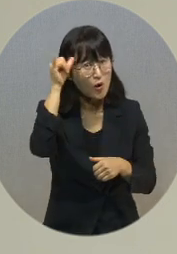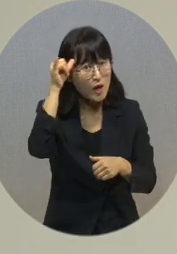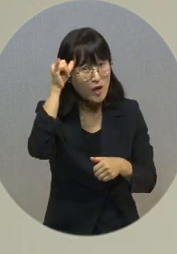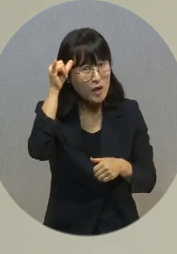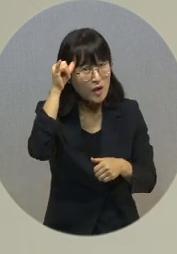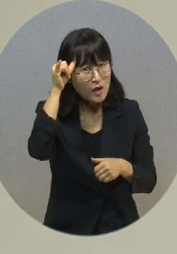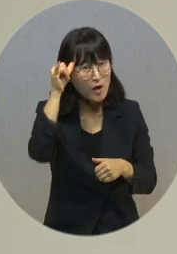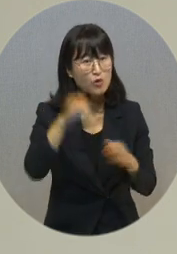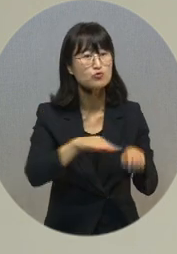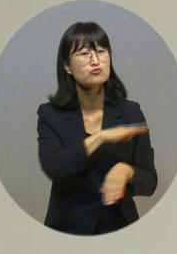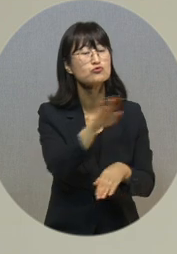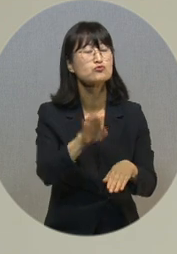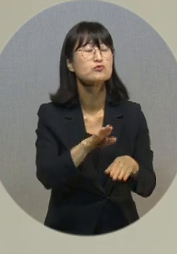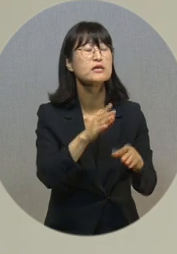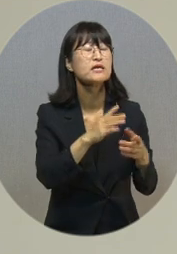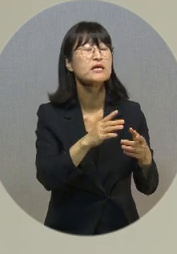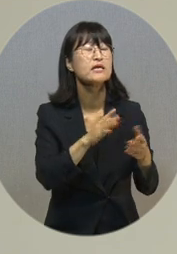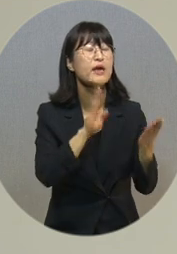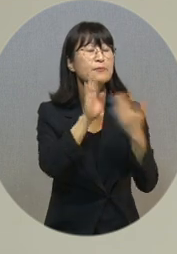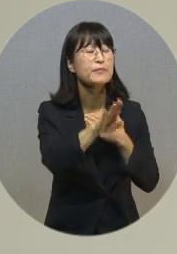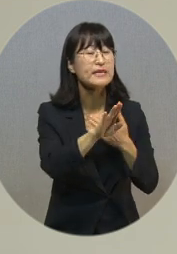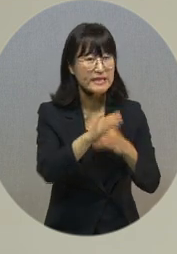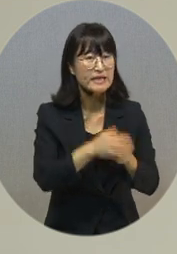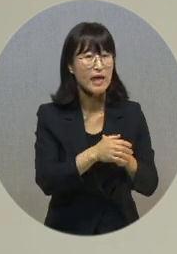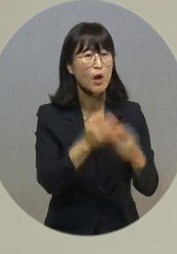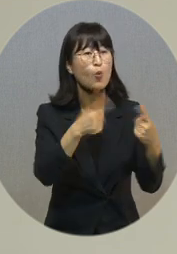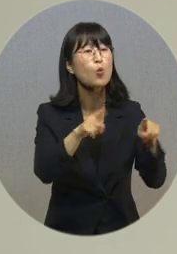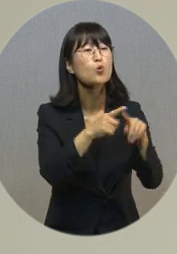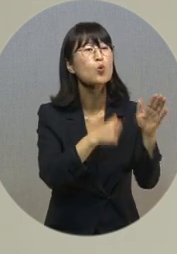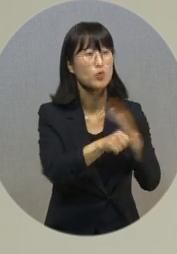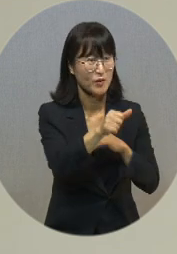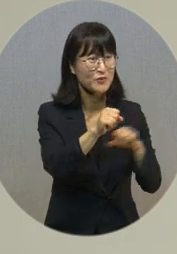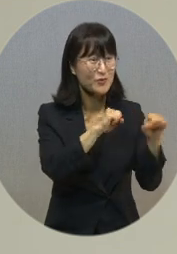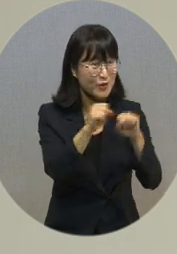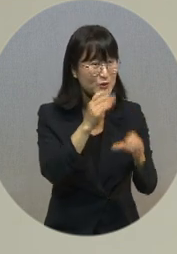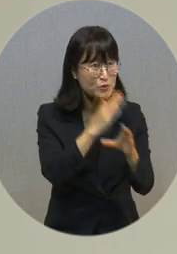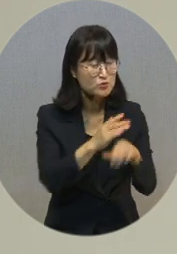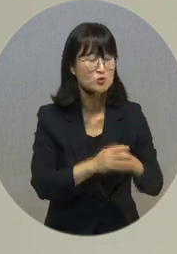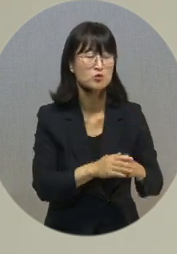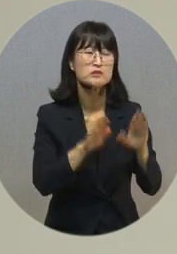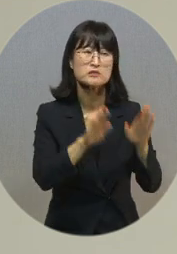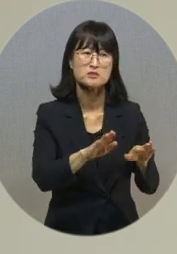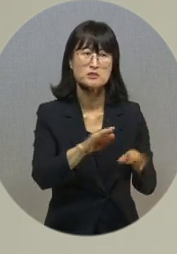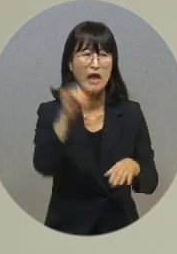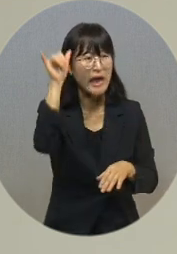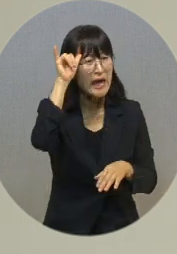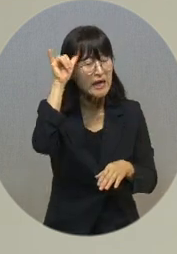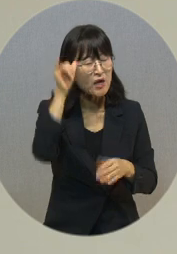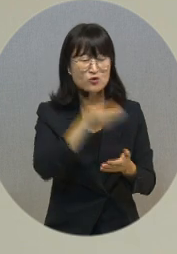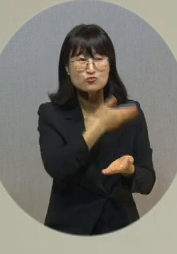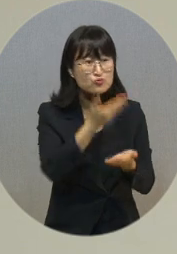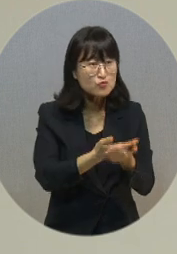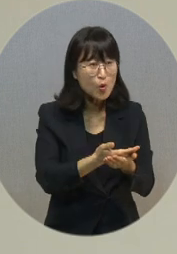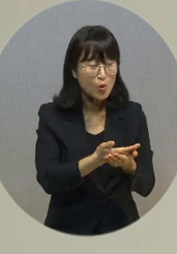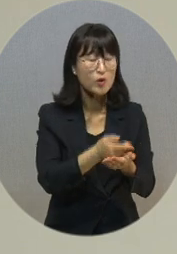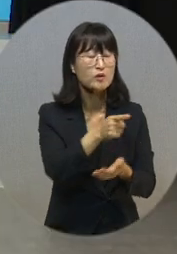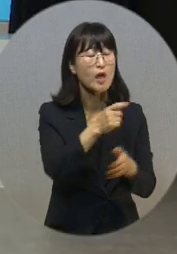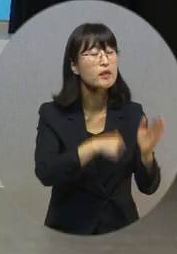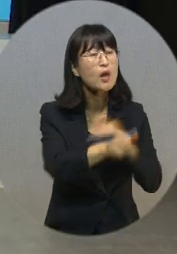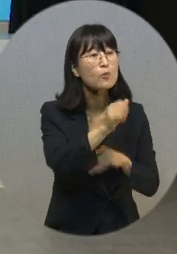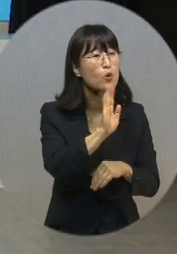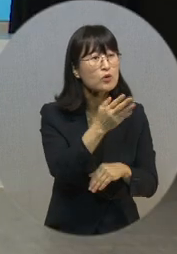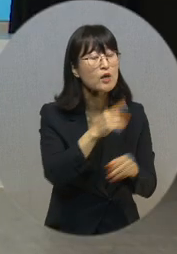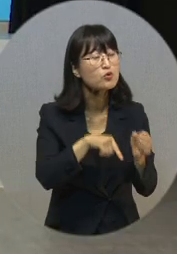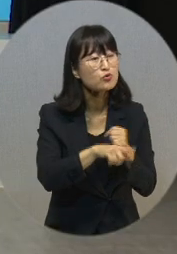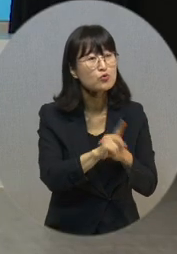맡고 계시더라고요. 네. 근데 요즘 트렌드가 AI잖아요. 네. 네. 왜 공동대표 맡으셨어요? 아, 네.